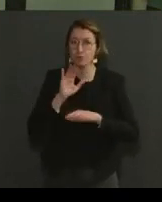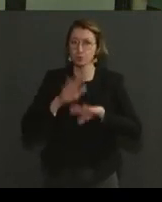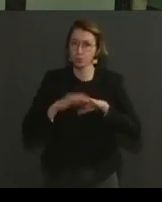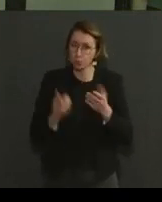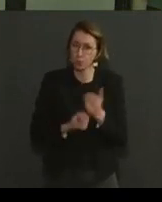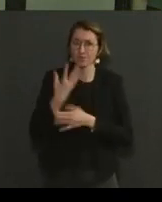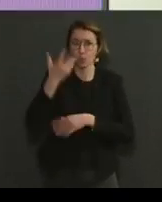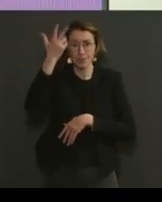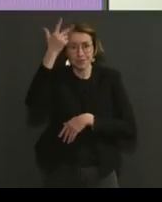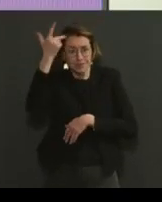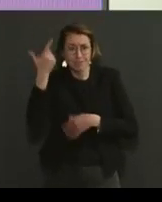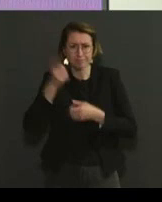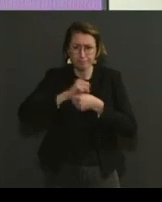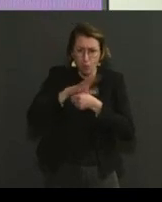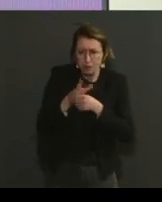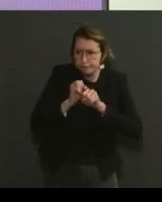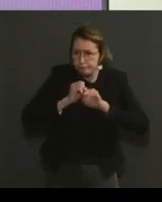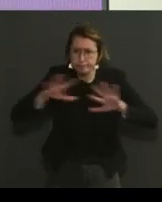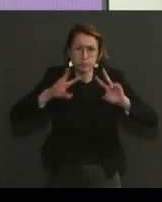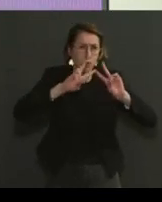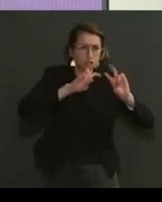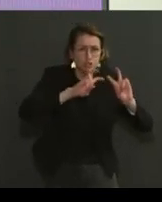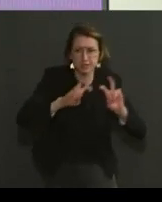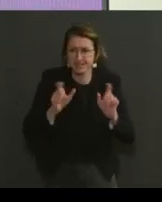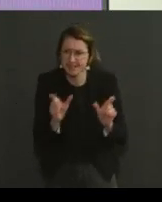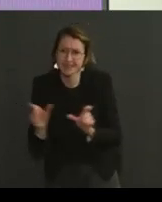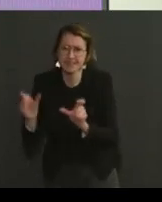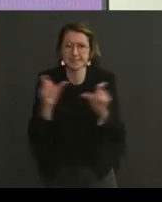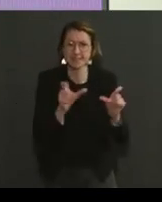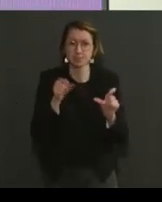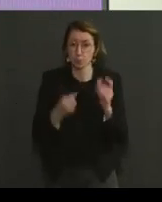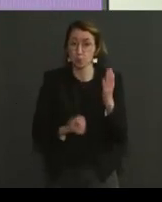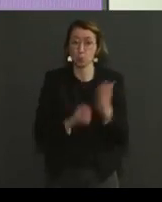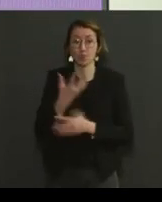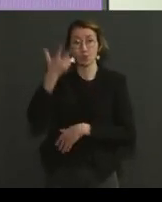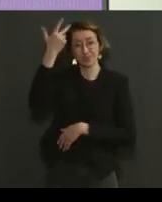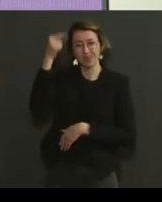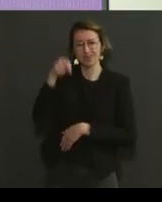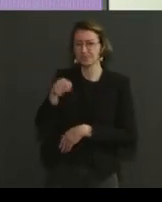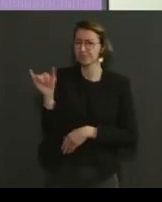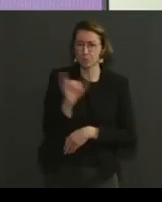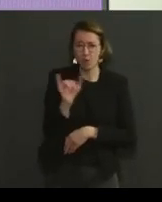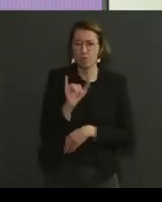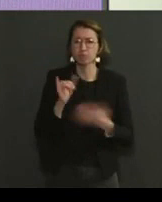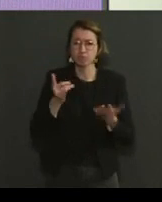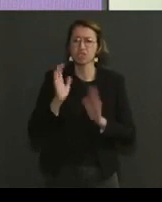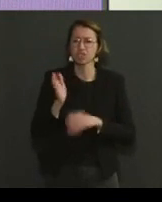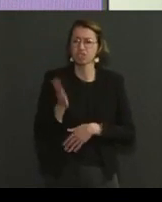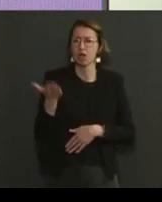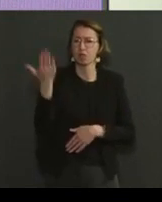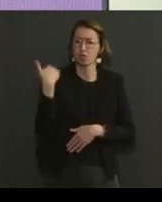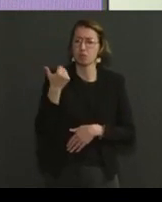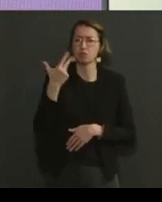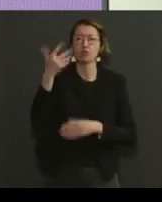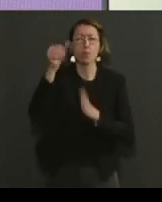Covid dans la population. Et cette manière, qui a été initiée déjà il y a quelques mois, a mis le temps de se mettre